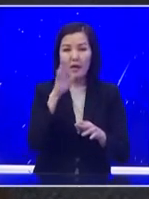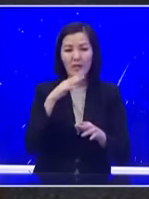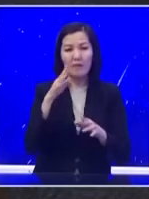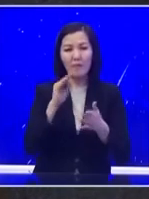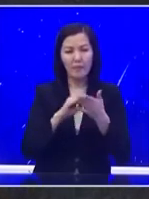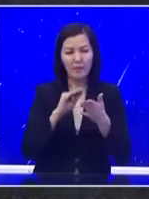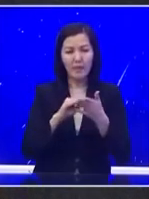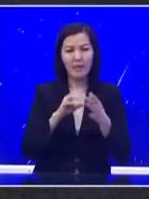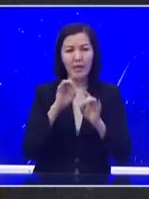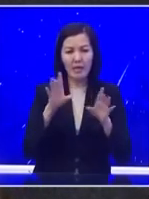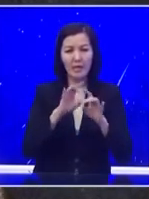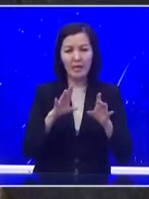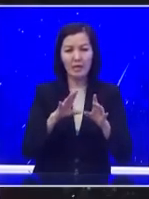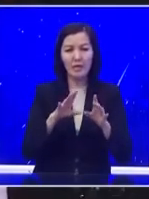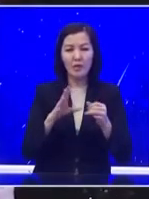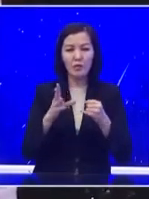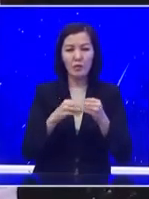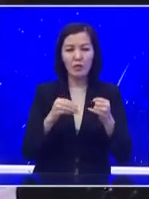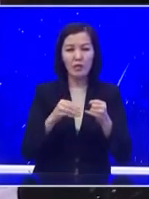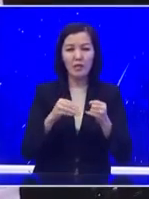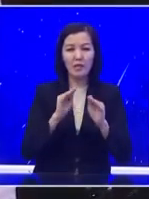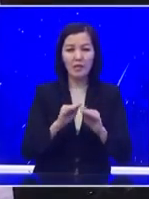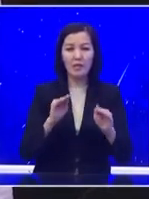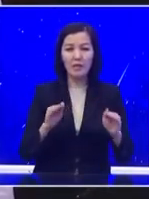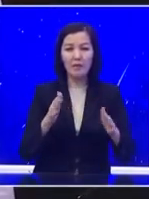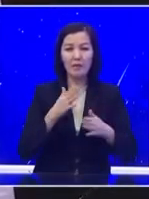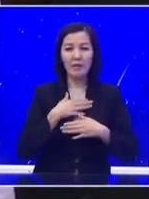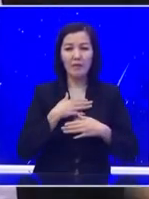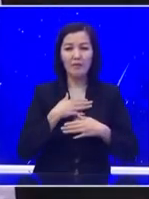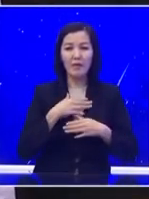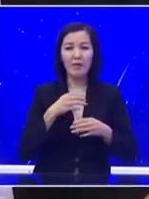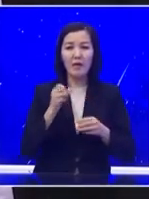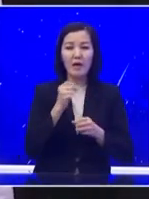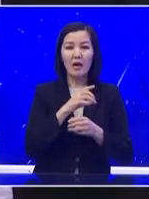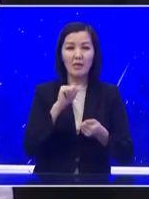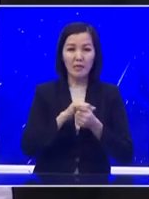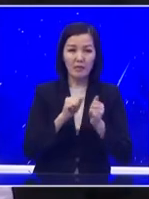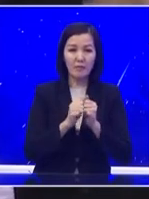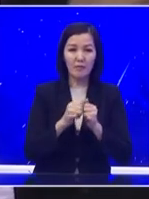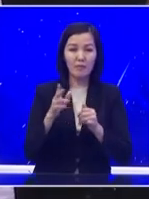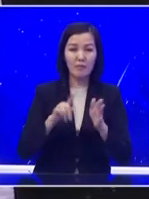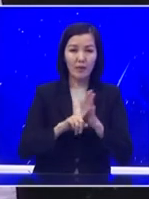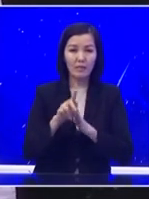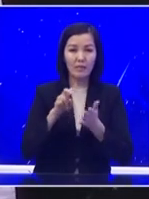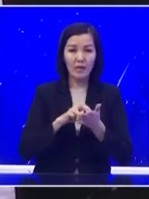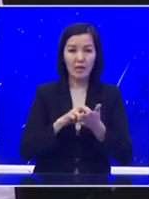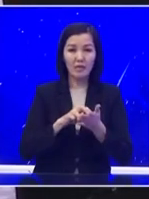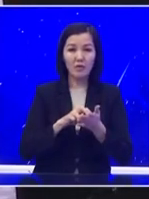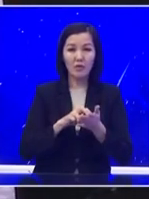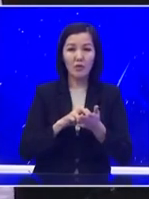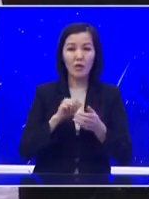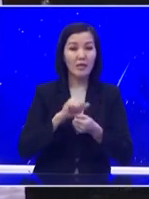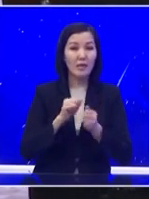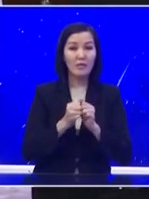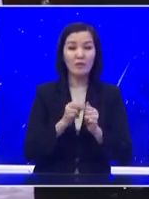біз қоныс аудара салысымен сол жерде тұратын кішкене балалар бізді ақтаспен атқылапты. Басына қорқып кеткен. Кейін мұқият қараса, тас